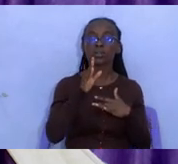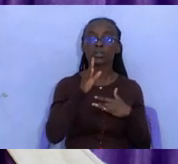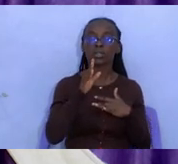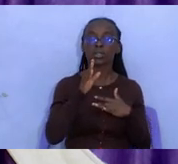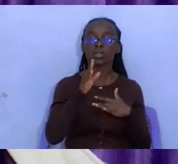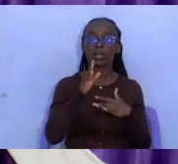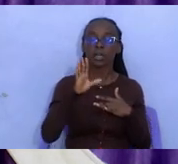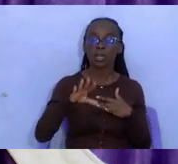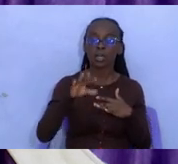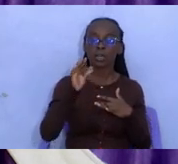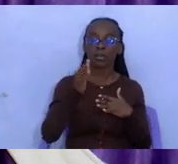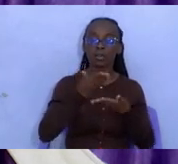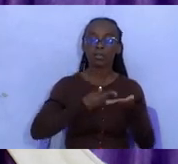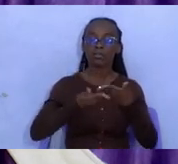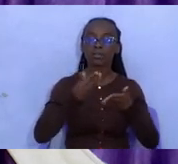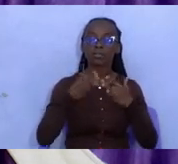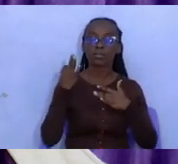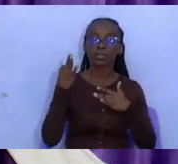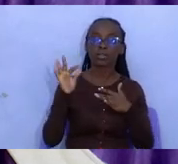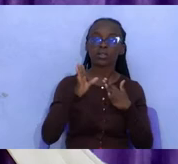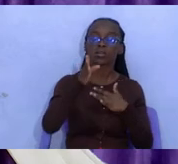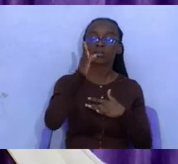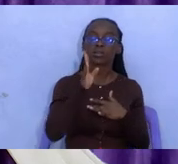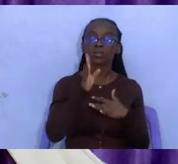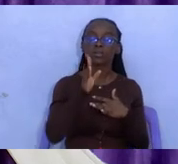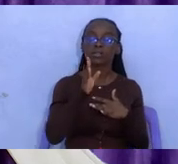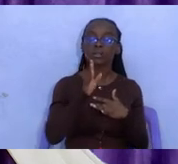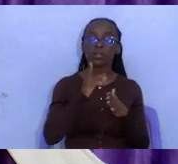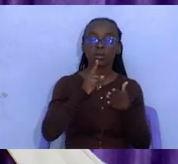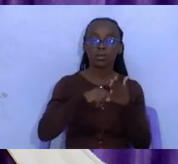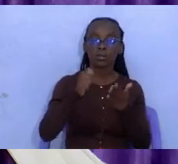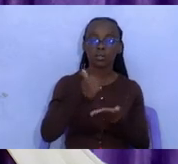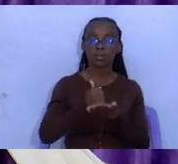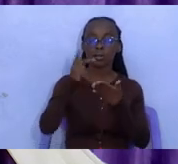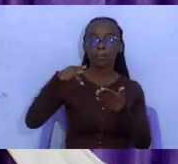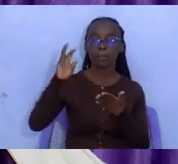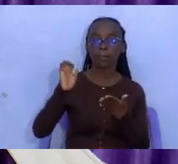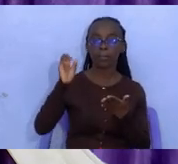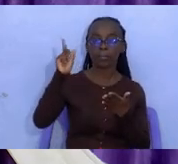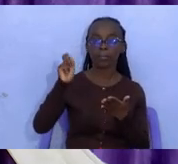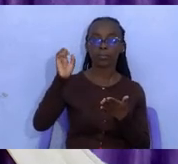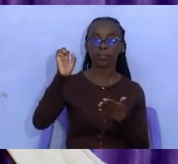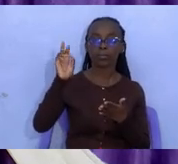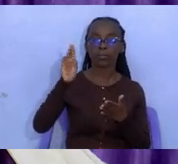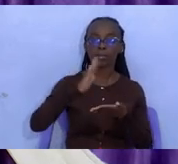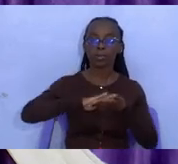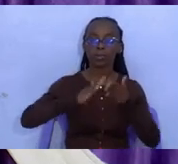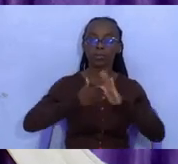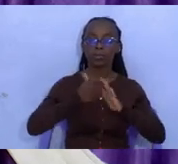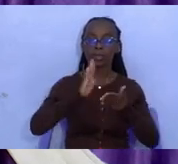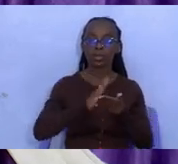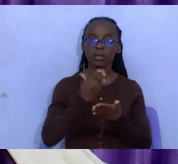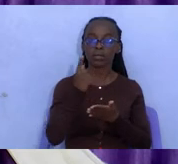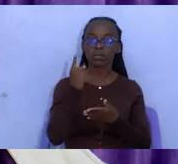Akalocate the servant of God. Hebu nikwambie, kilicho msaidia Peter hadi afanyike mtu